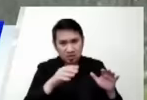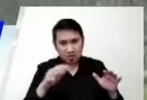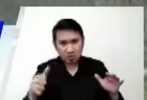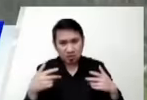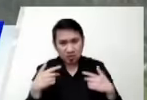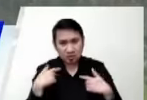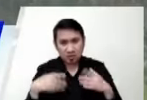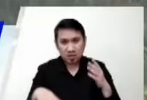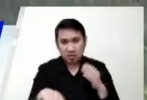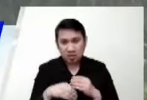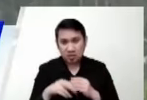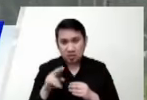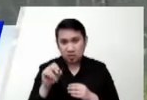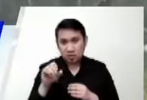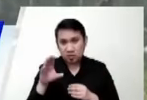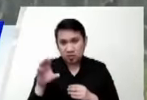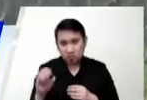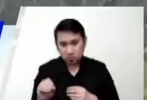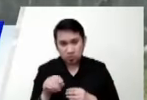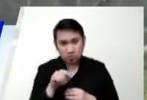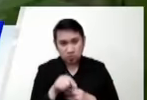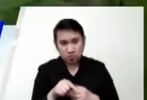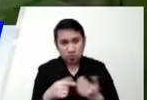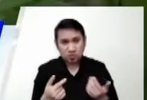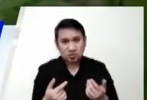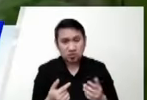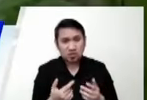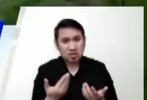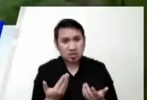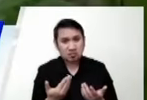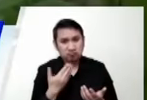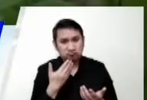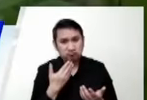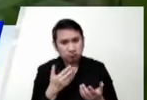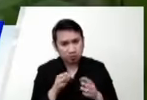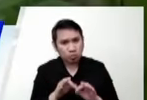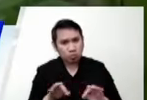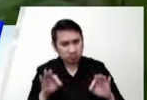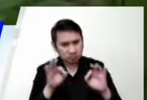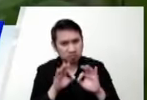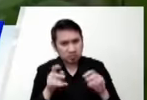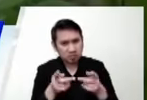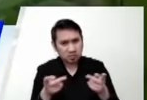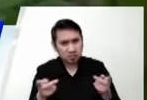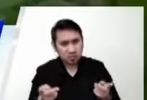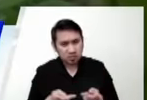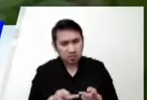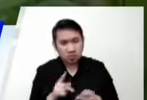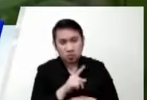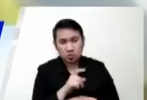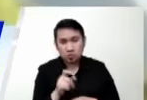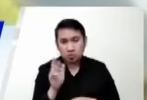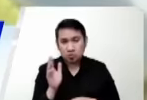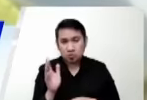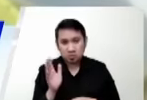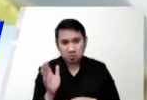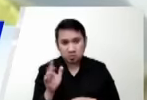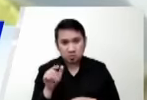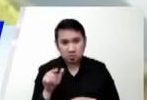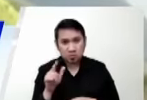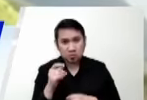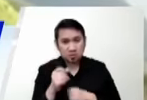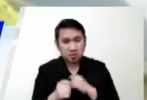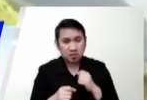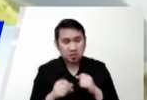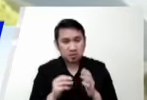UNESCO sa mga itinuturing nitong Global Geoparks. Inabot lang naman ng 150 milyong taon para mabuo